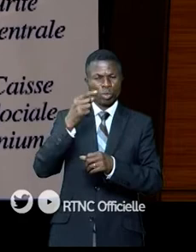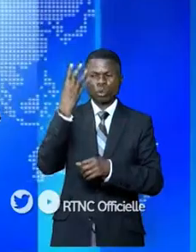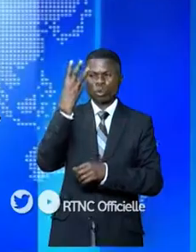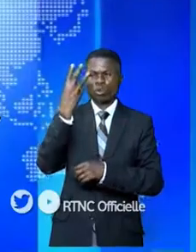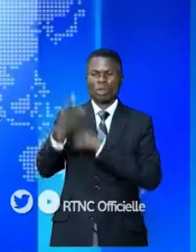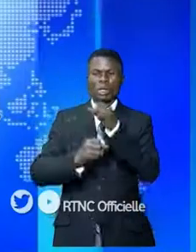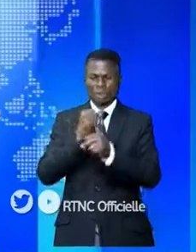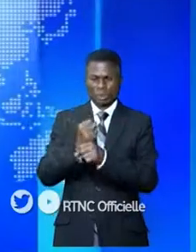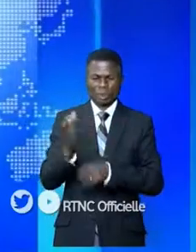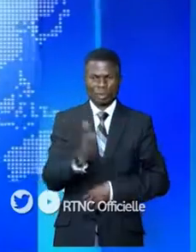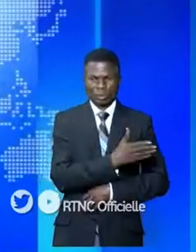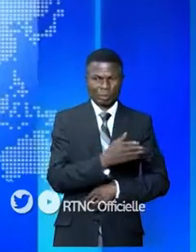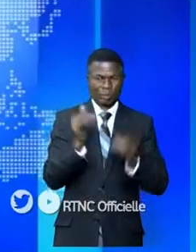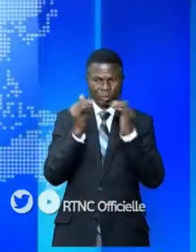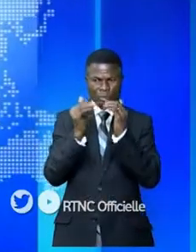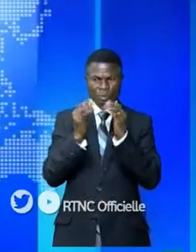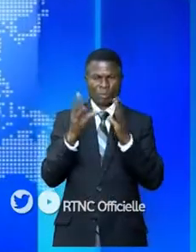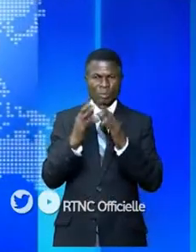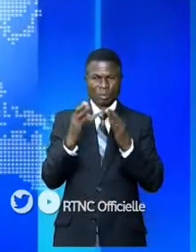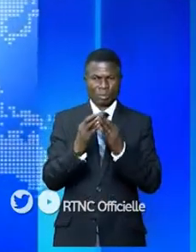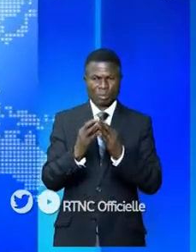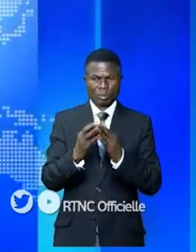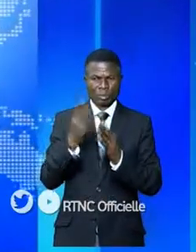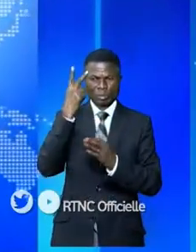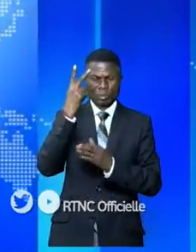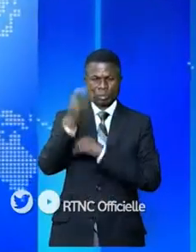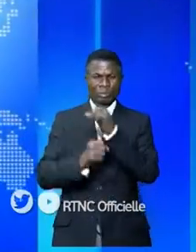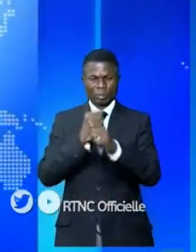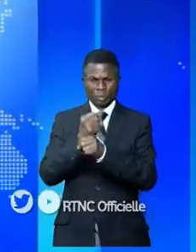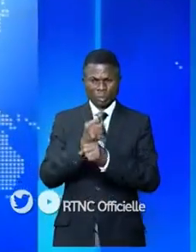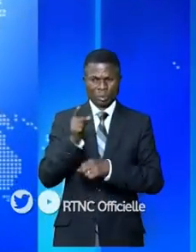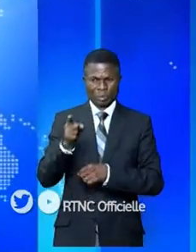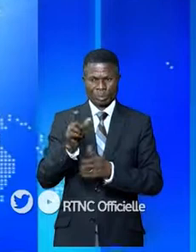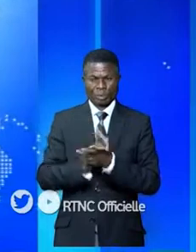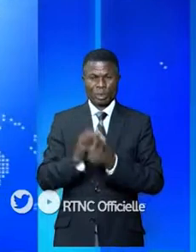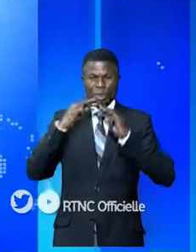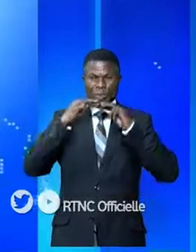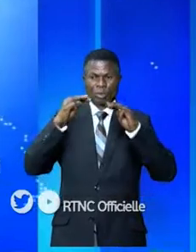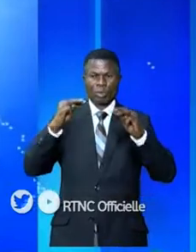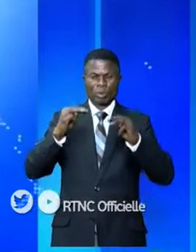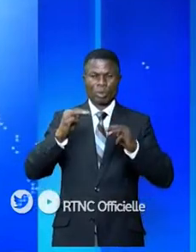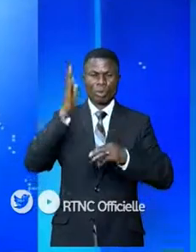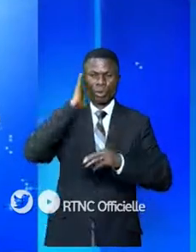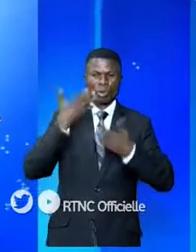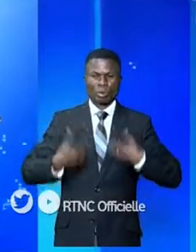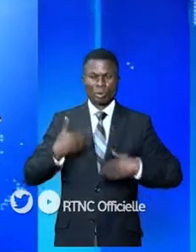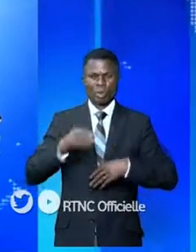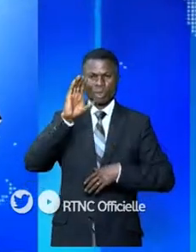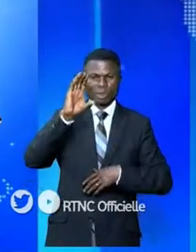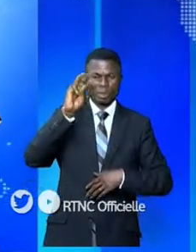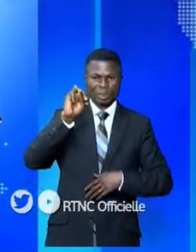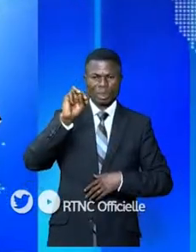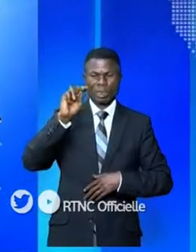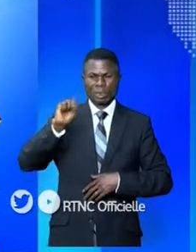3 ans. En rapport justement avec ce deuxième anniversaire, ce message de vœux de la CNSS,